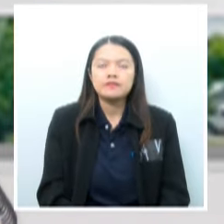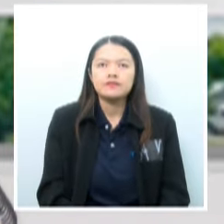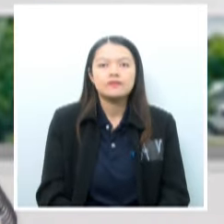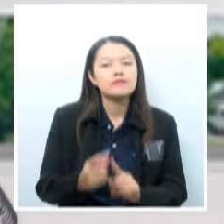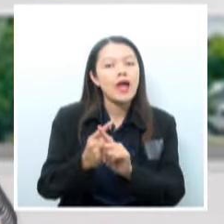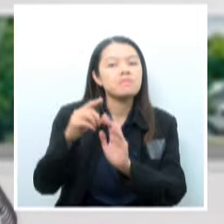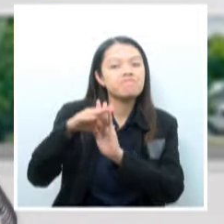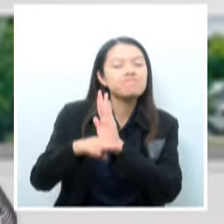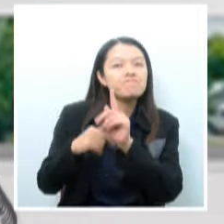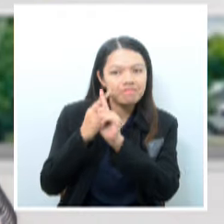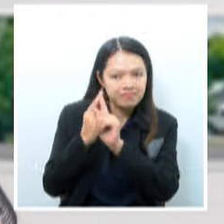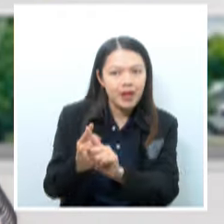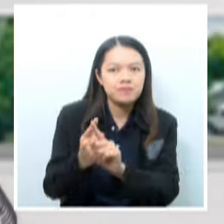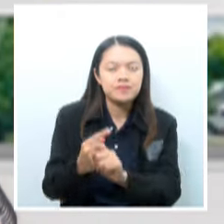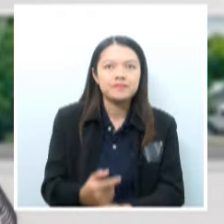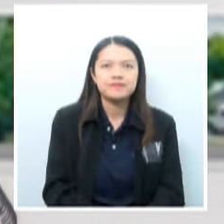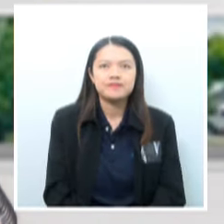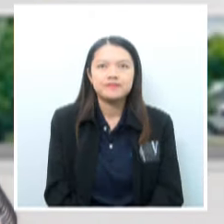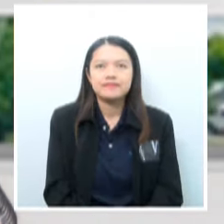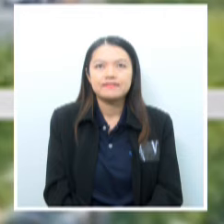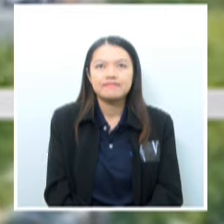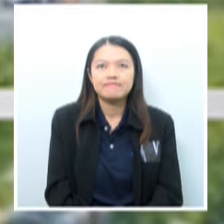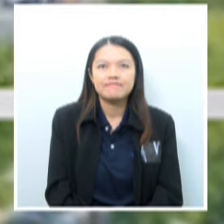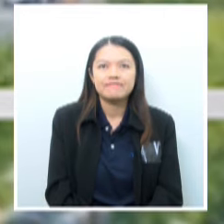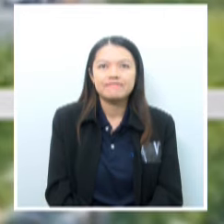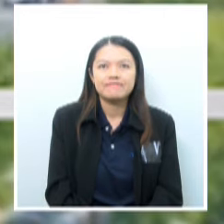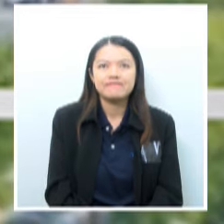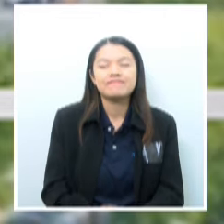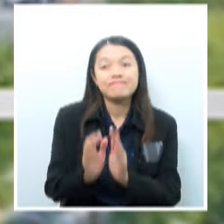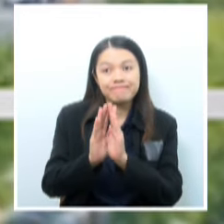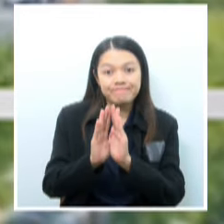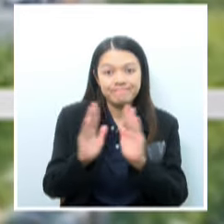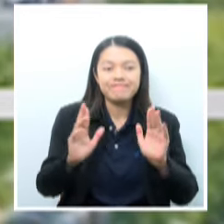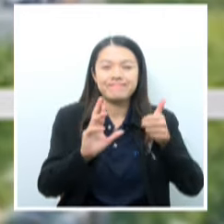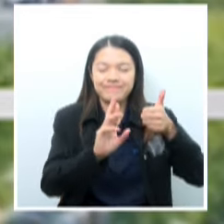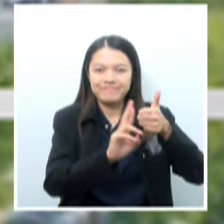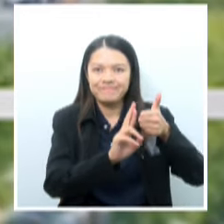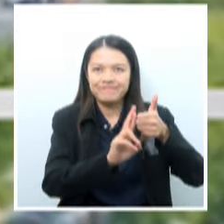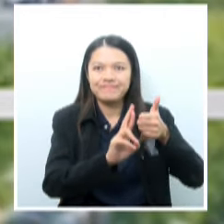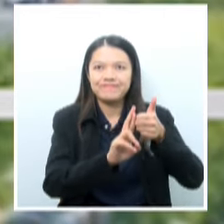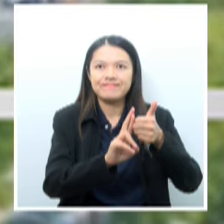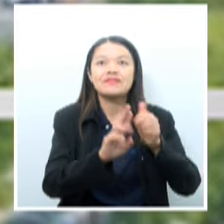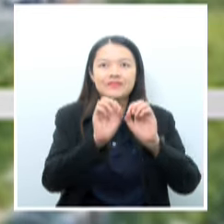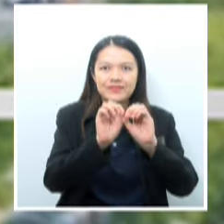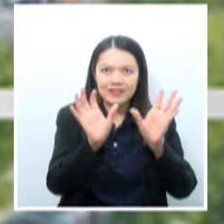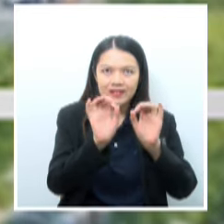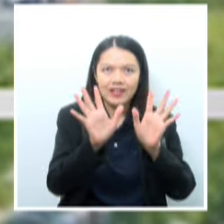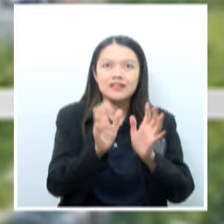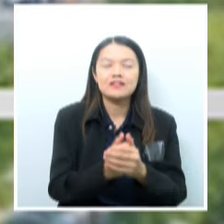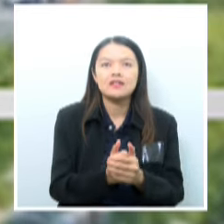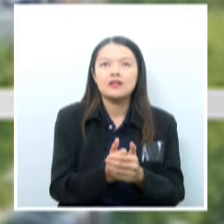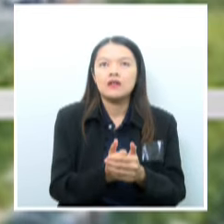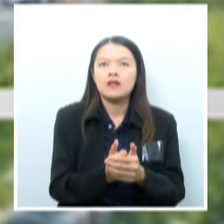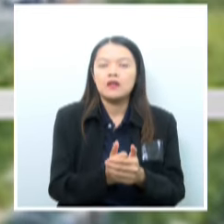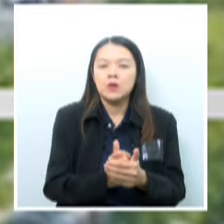และนักเรียนปลายทางที่เราคาดหวังครับ ก็ขอบพระคุณท่านรองมากค่ะก็ชัดเจนนะคะในระดับท่